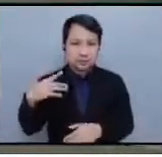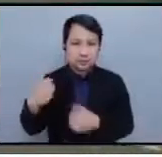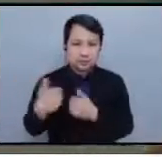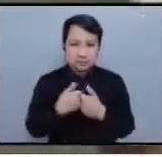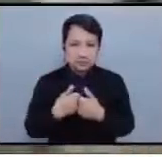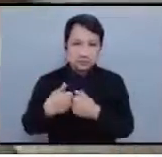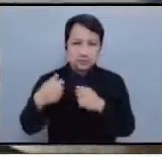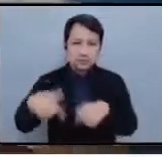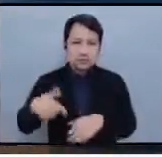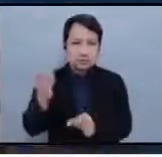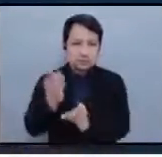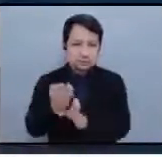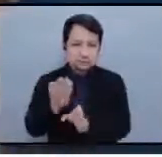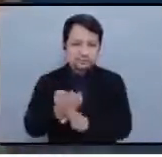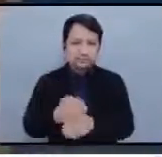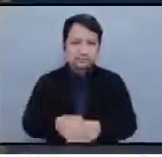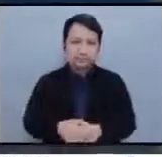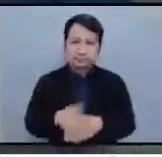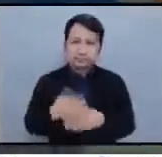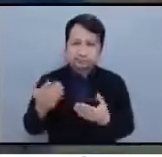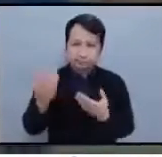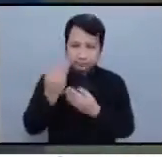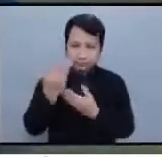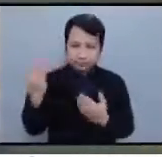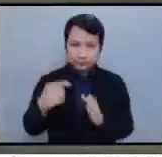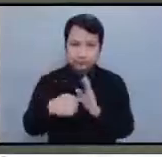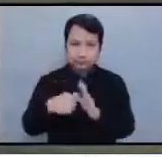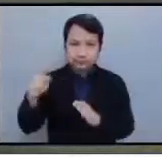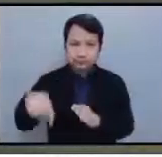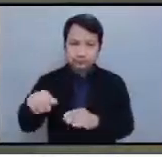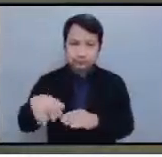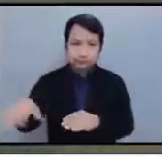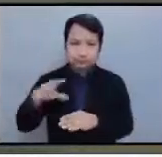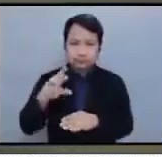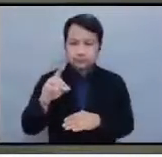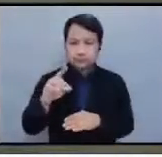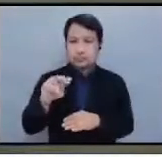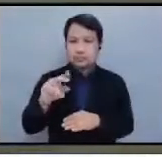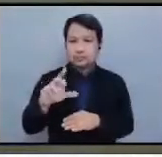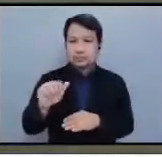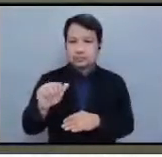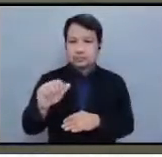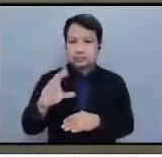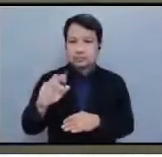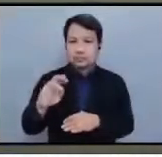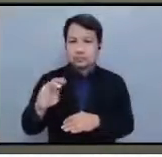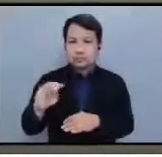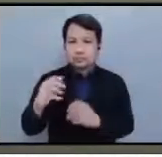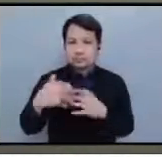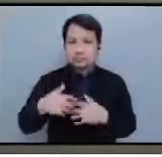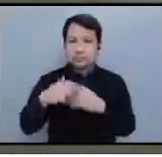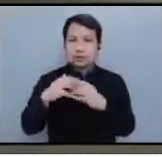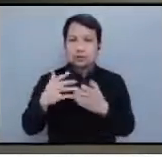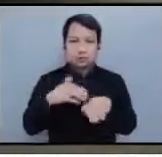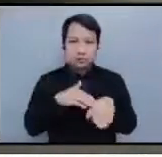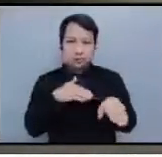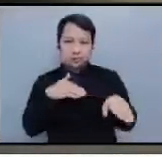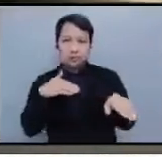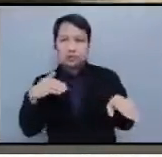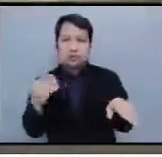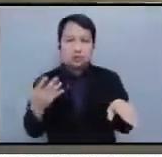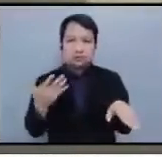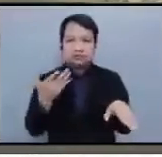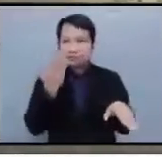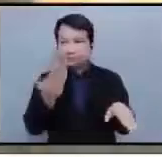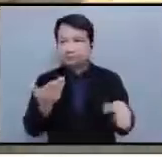mga bus. Pero sa lagay ng trapiko naman, dito sa bahagi ng Doña Carmen, ay wala namang build-up ng mga sasakyan kahit na ngayon